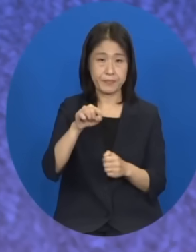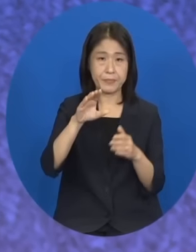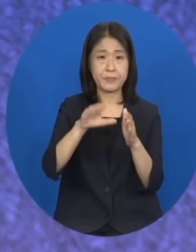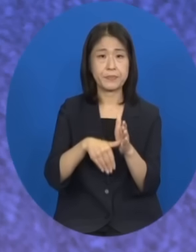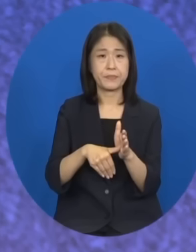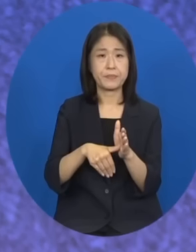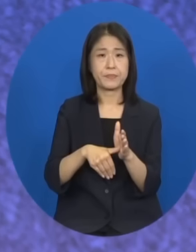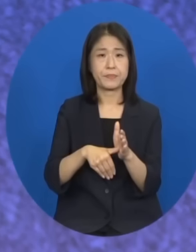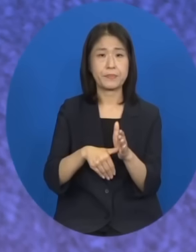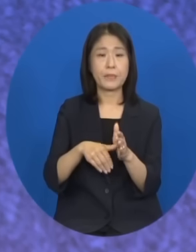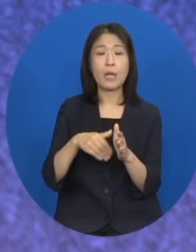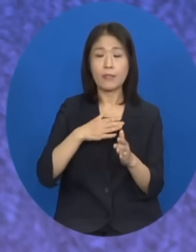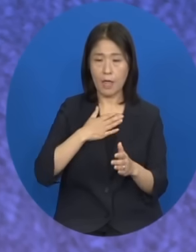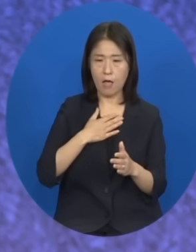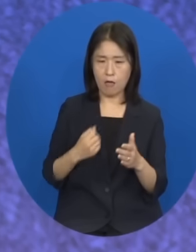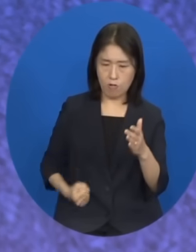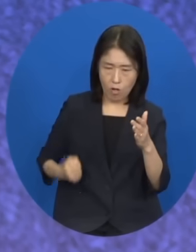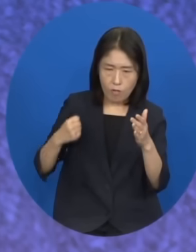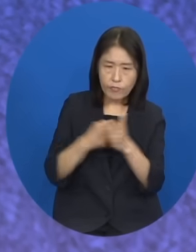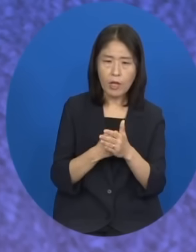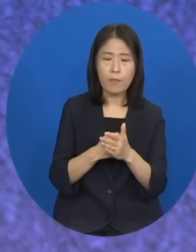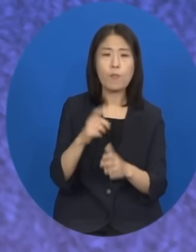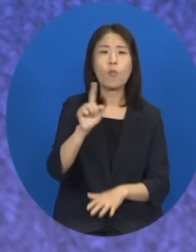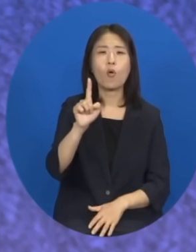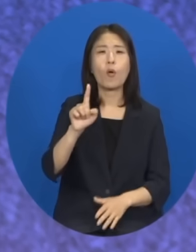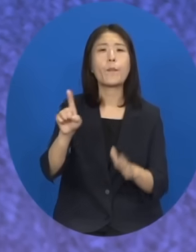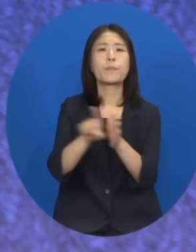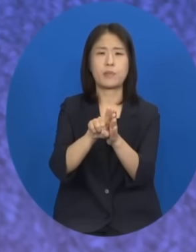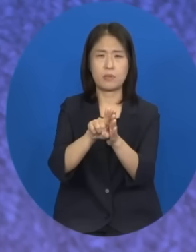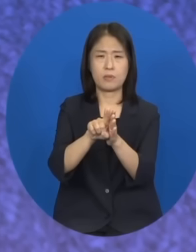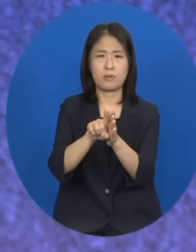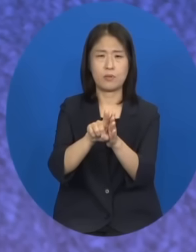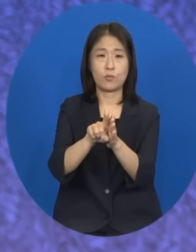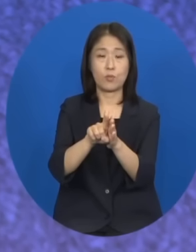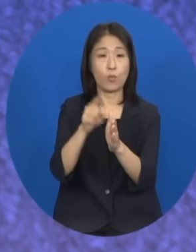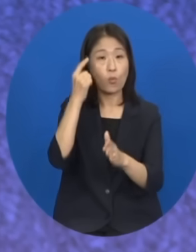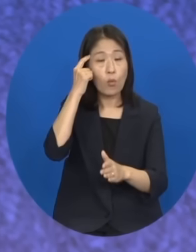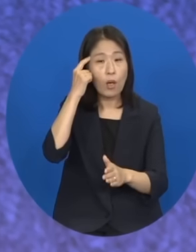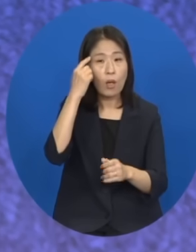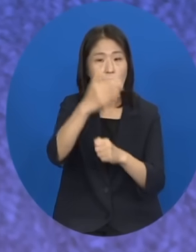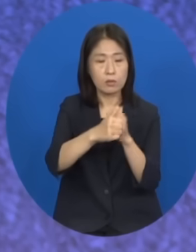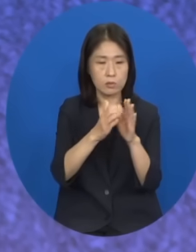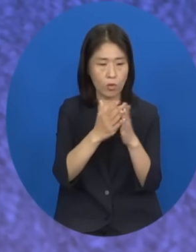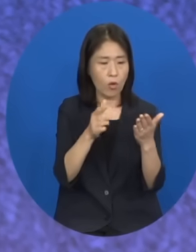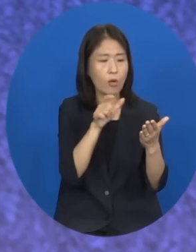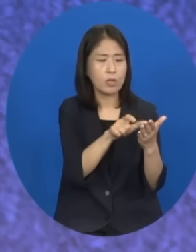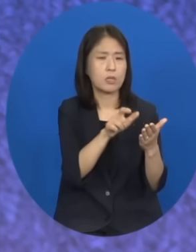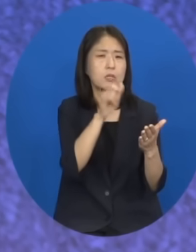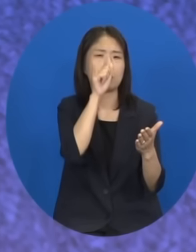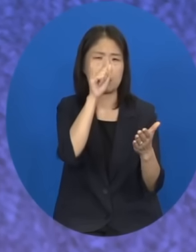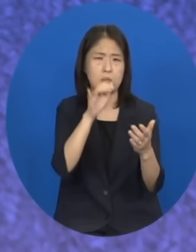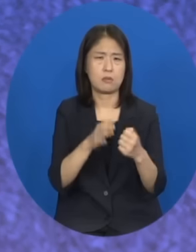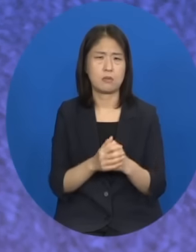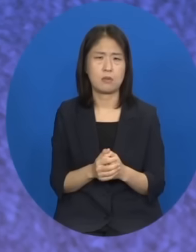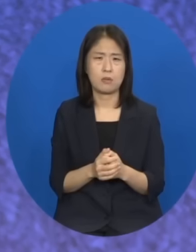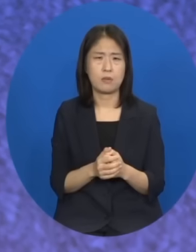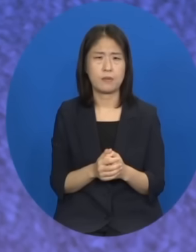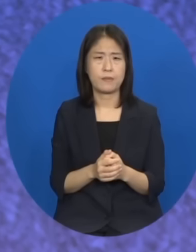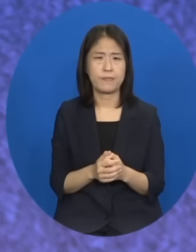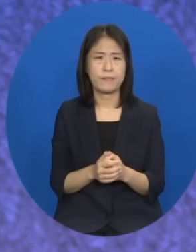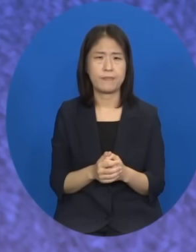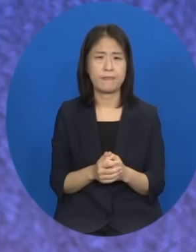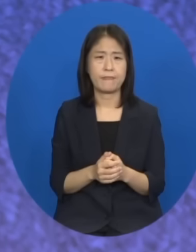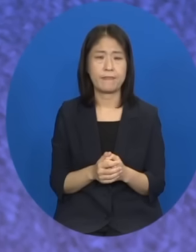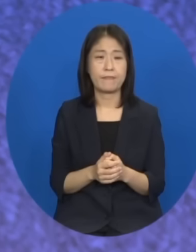앞에 믿기로 결심을 했어. 성경에 나와 있으니까 누가 어느 목사님이 설교한 것도 아니고 성경에 나와